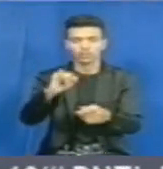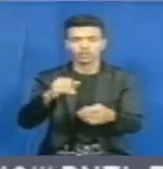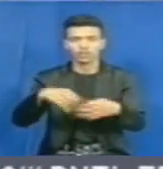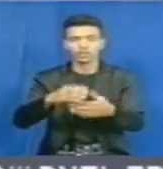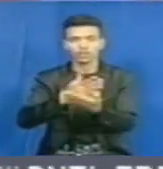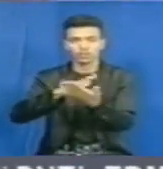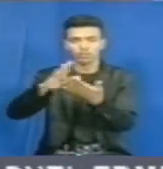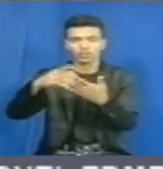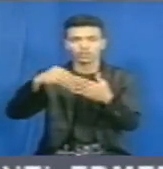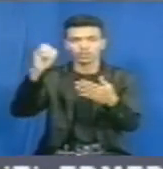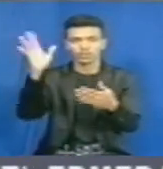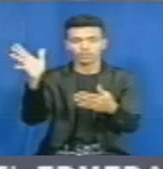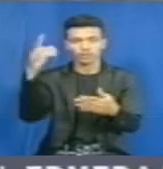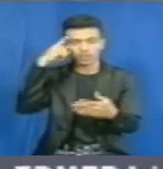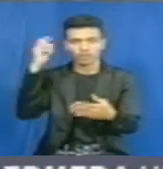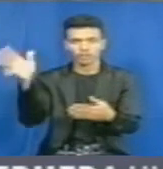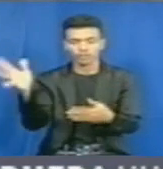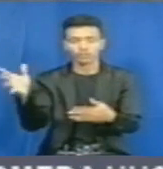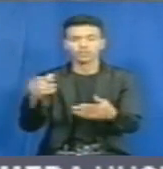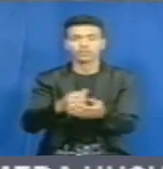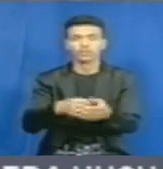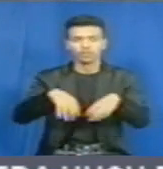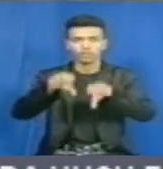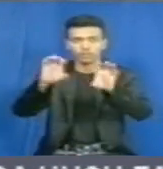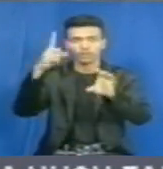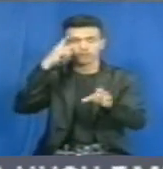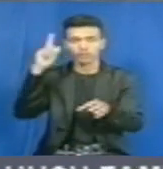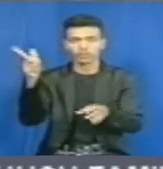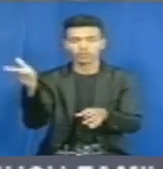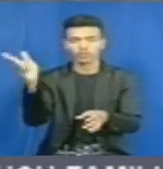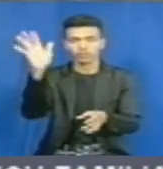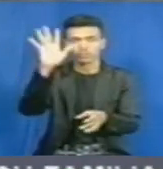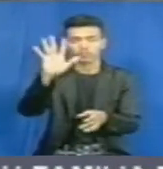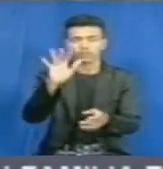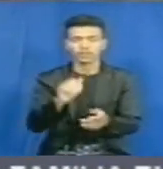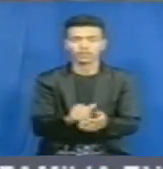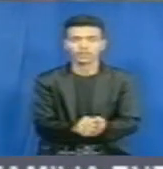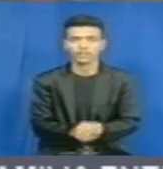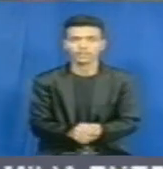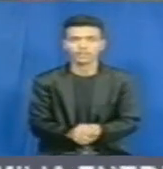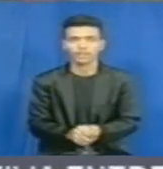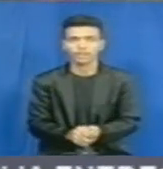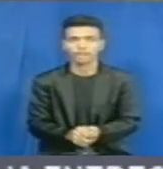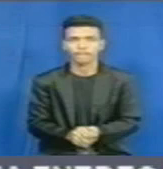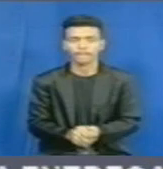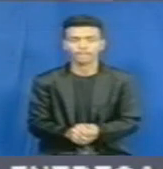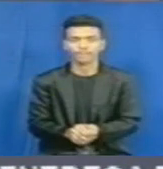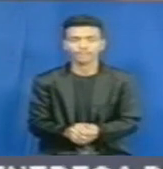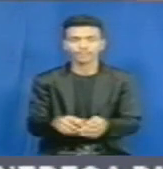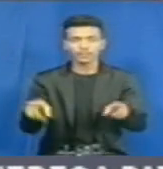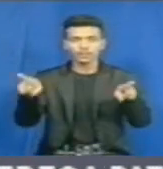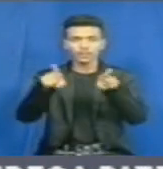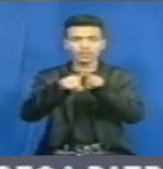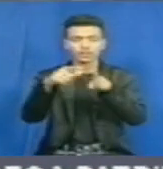vale liu quarter. Hansa minuman Minuman Hansa Ringan saya Sprite